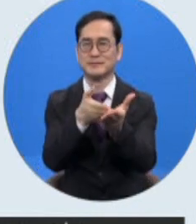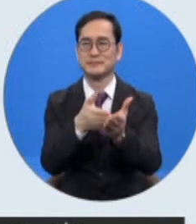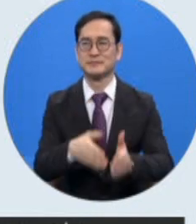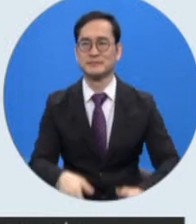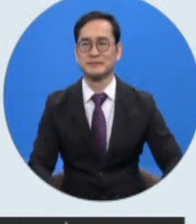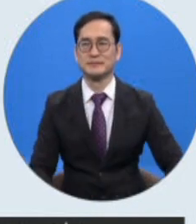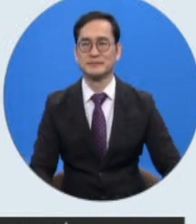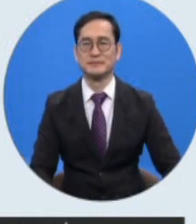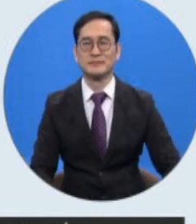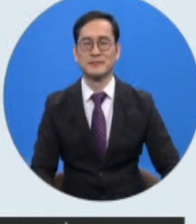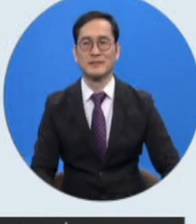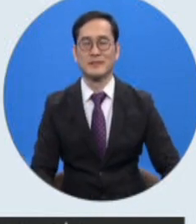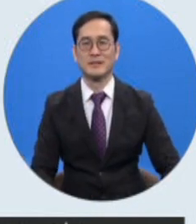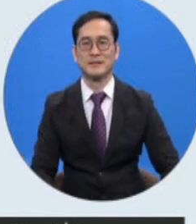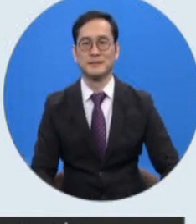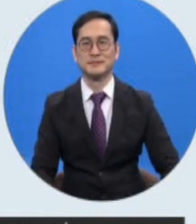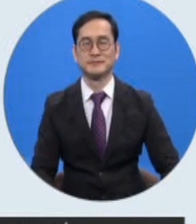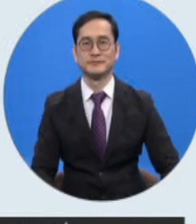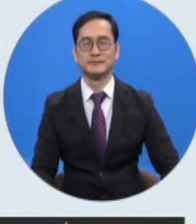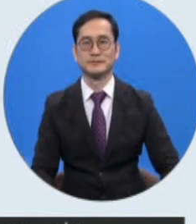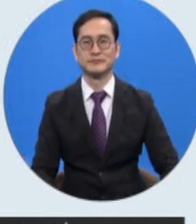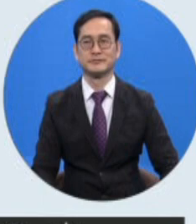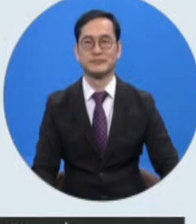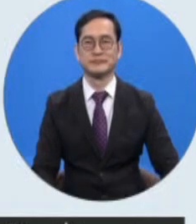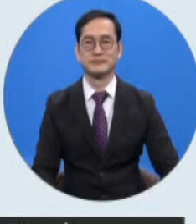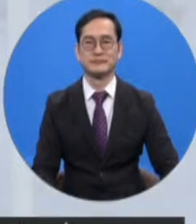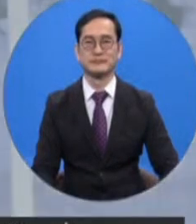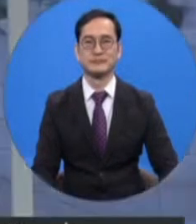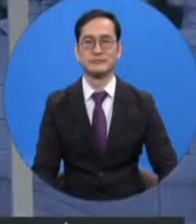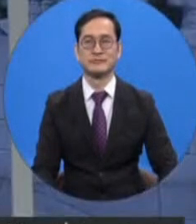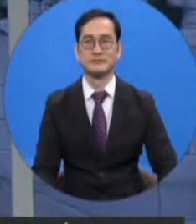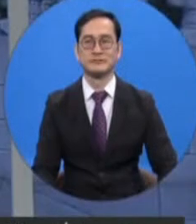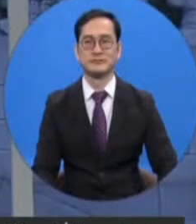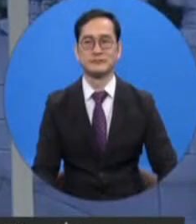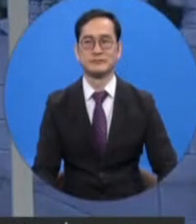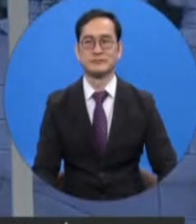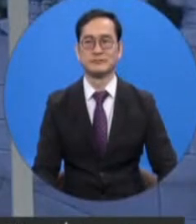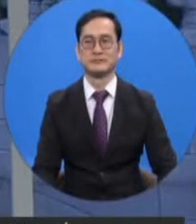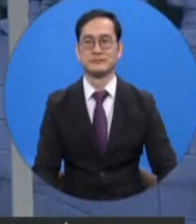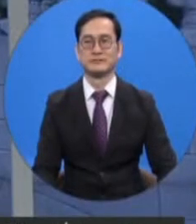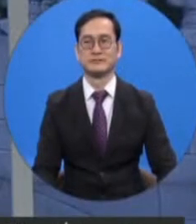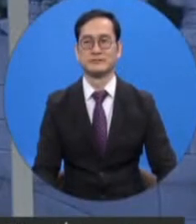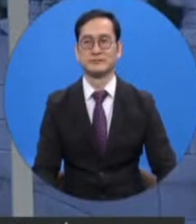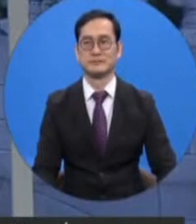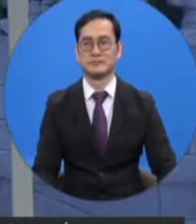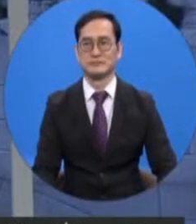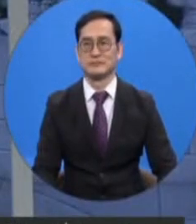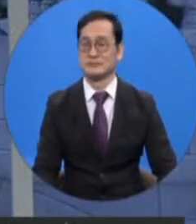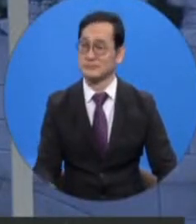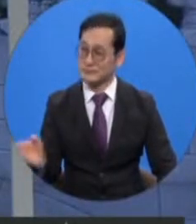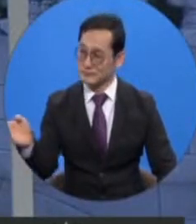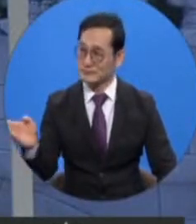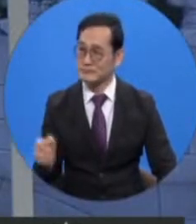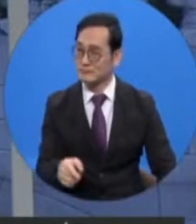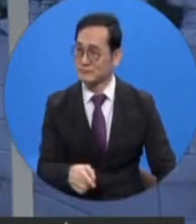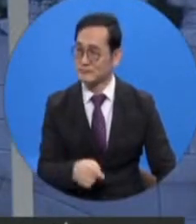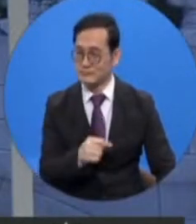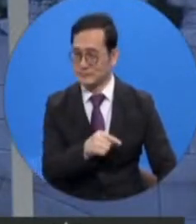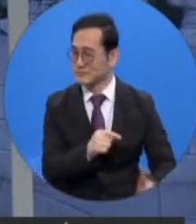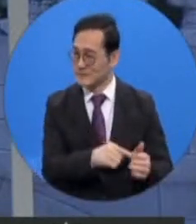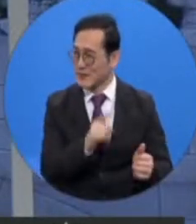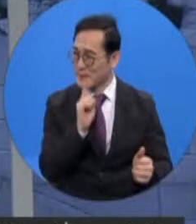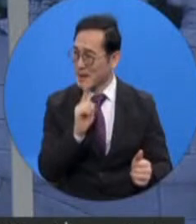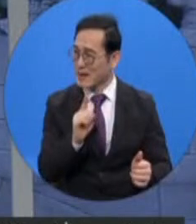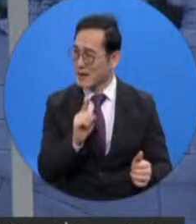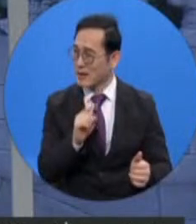주장을 했습니다. 김병민 대변인님. 네. 안철수 후보의 이 주장의 요구에 대해서 어떻게 생각하시는지 윤석열